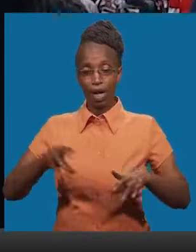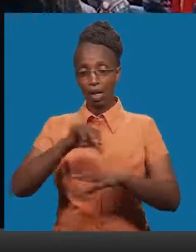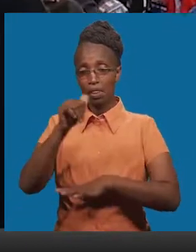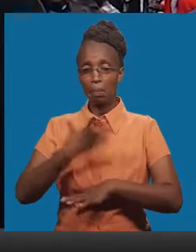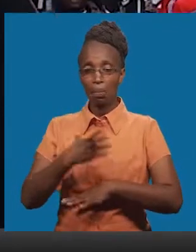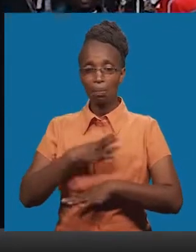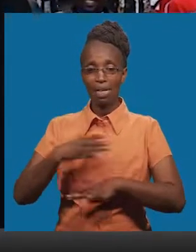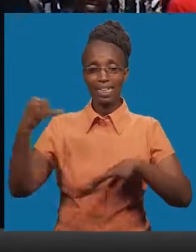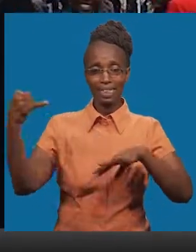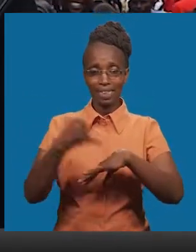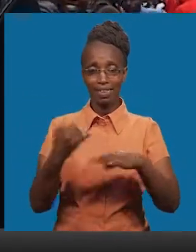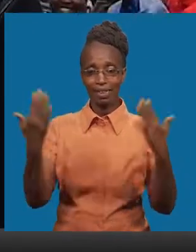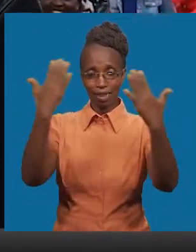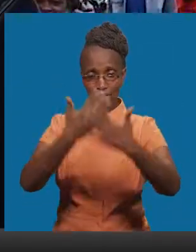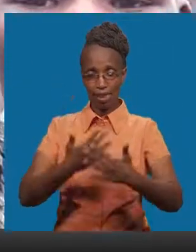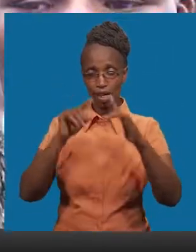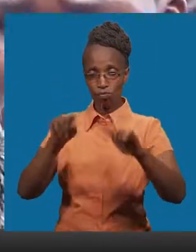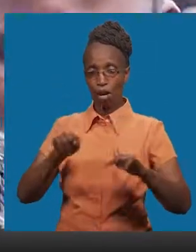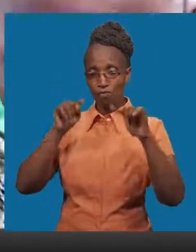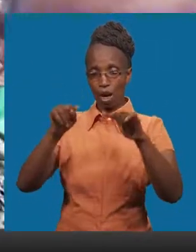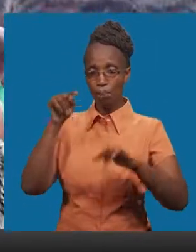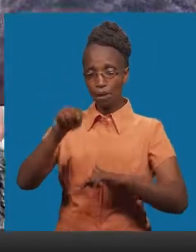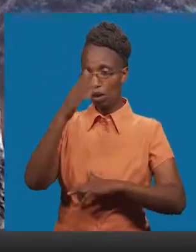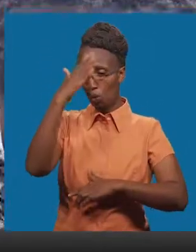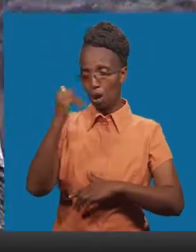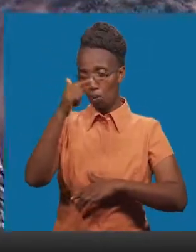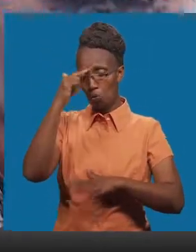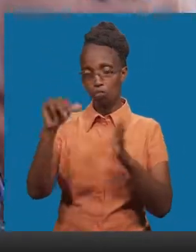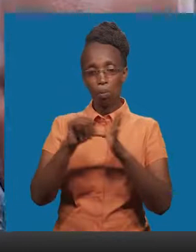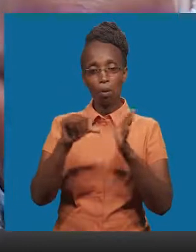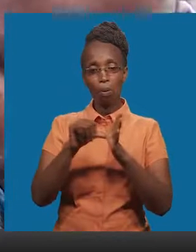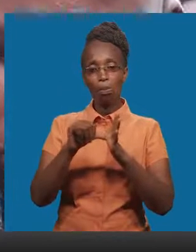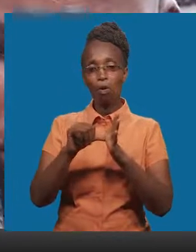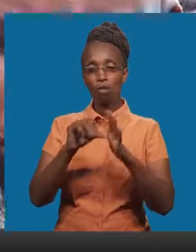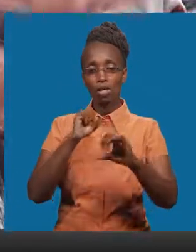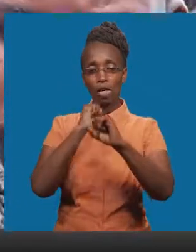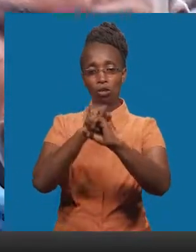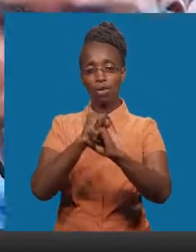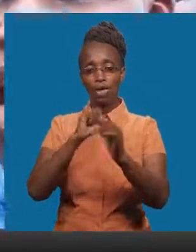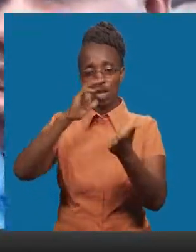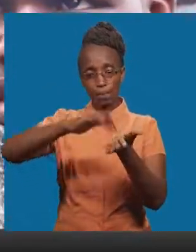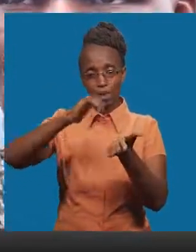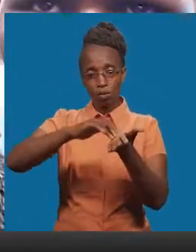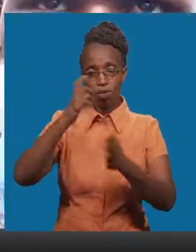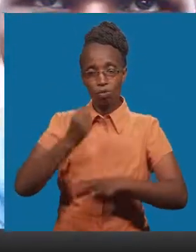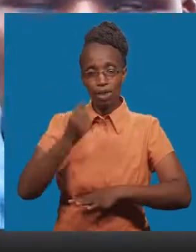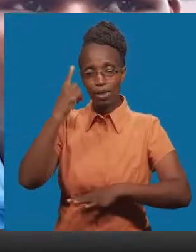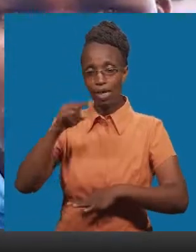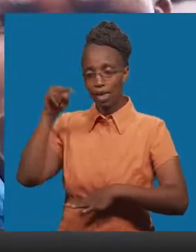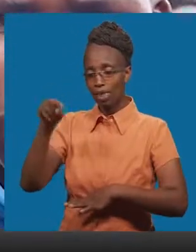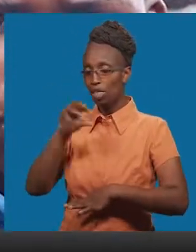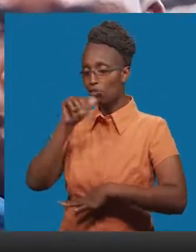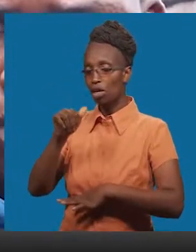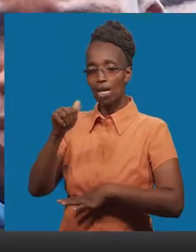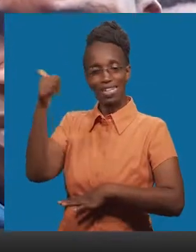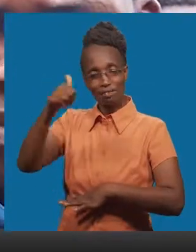na wengine kujeruhiwa wakati wa usiku. We are here because of cases of insecurity in Machakos. Yes. We understand that